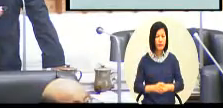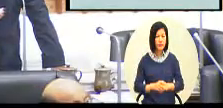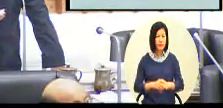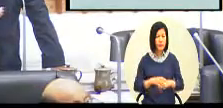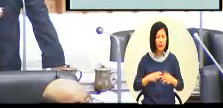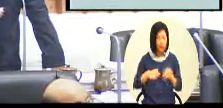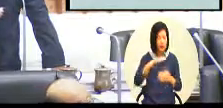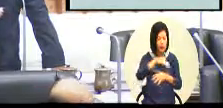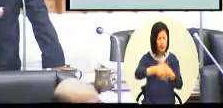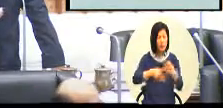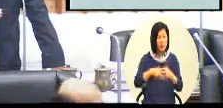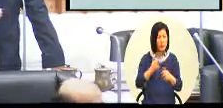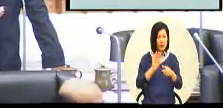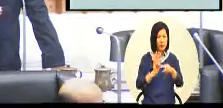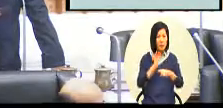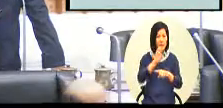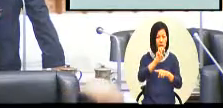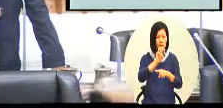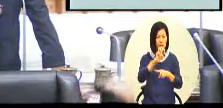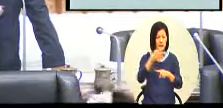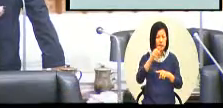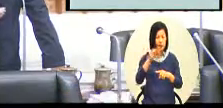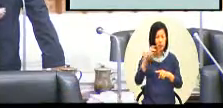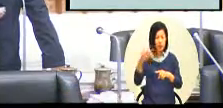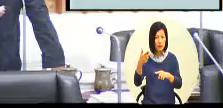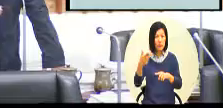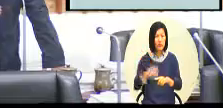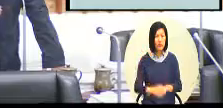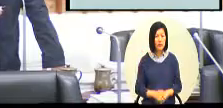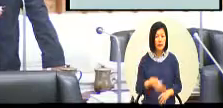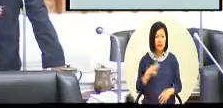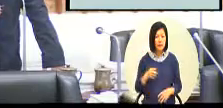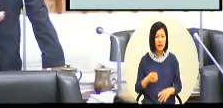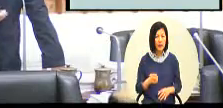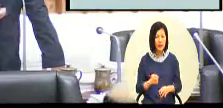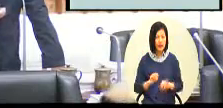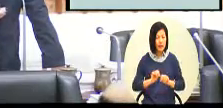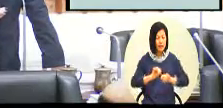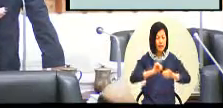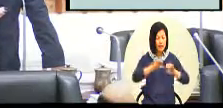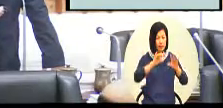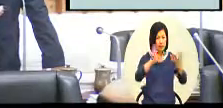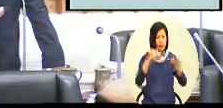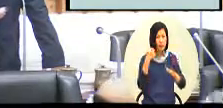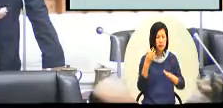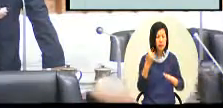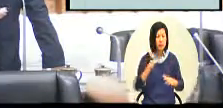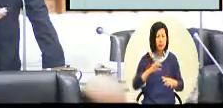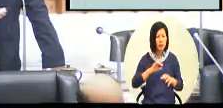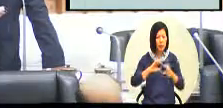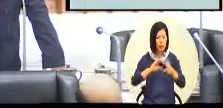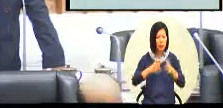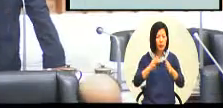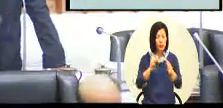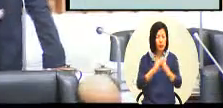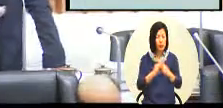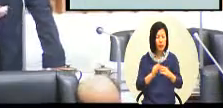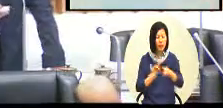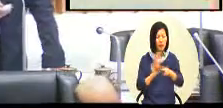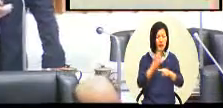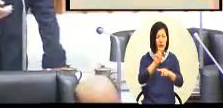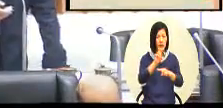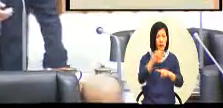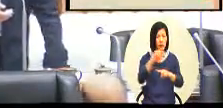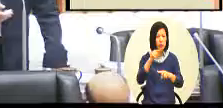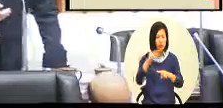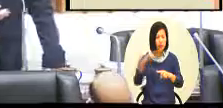30.77%非常高尤其在开发中的国家20.69%更要高。